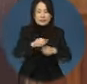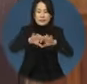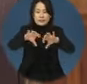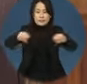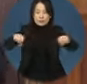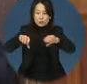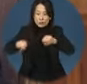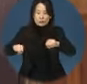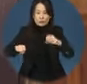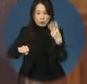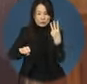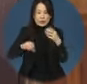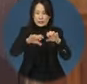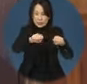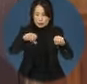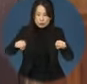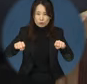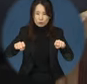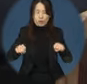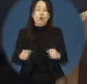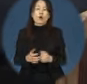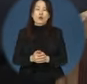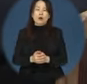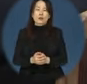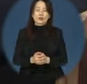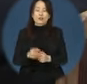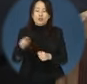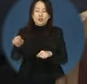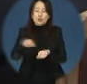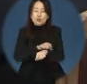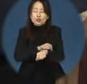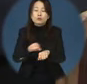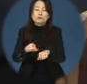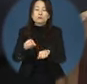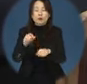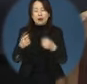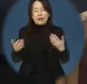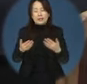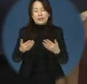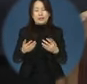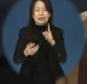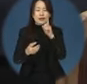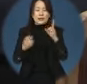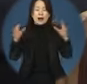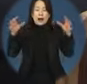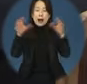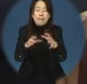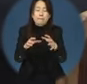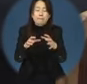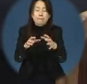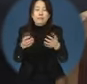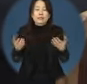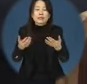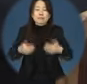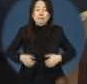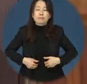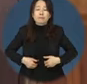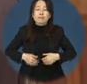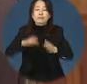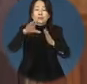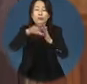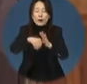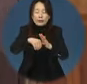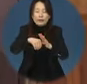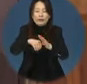함께 해야 될 일이 있지 않습니까 혀서 & 회장 같은 거였습니다 아니 그게 좀 더 법적 기 속력이 가지고 있는 거죠